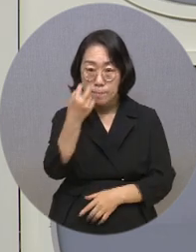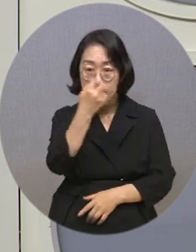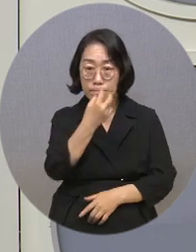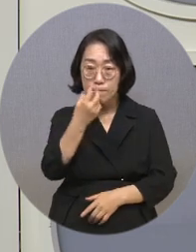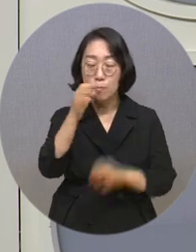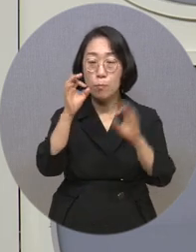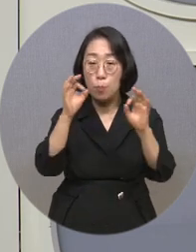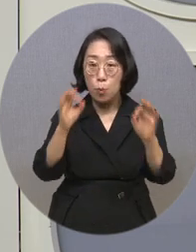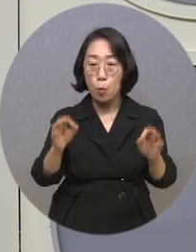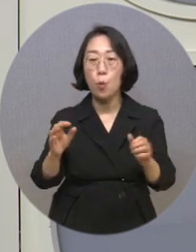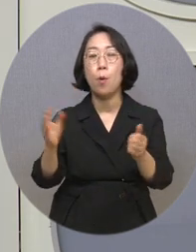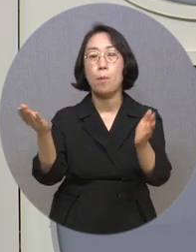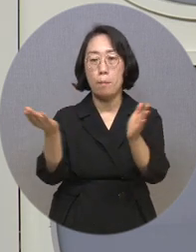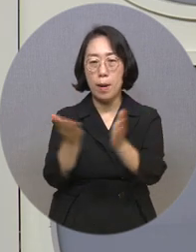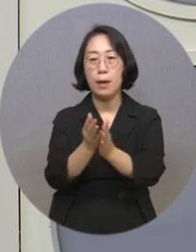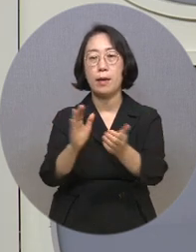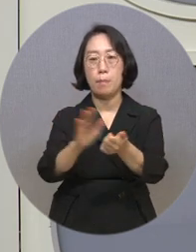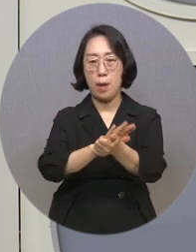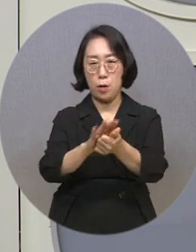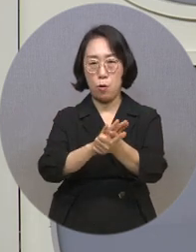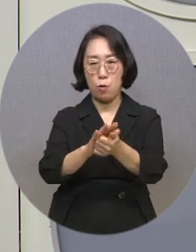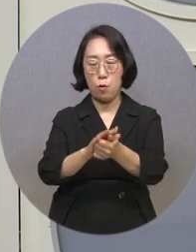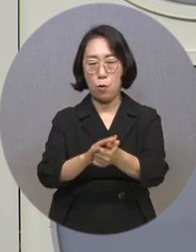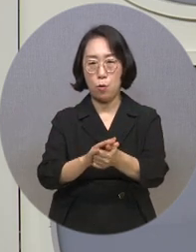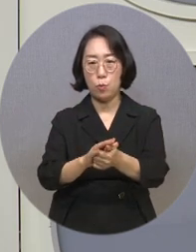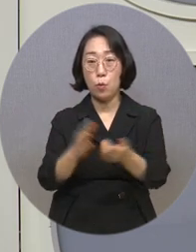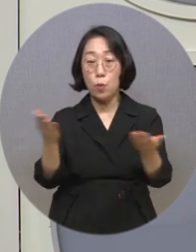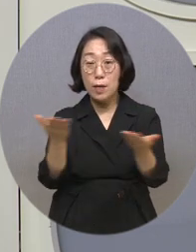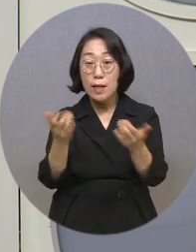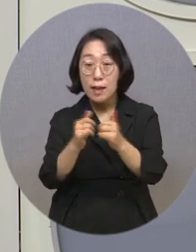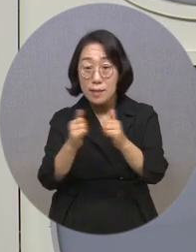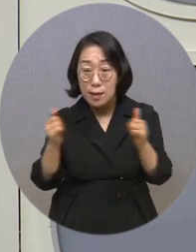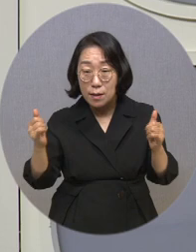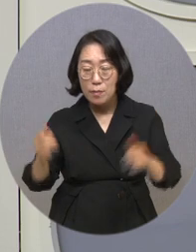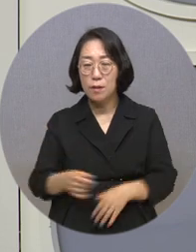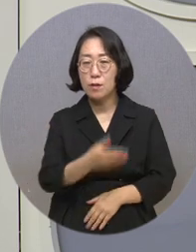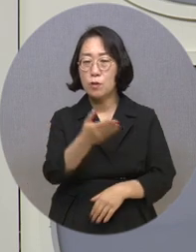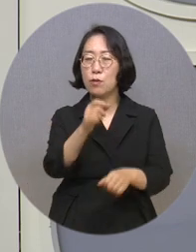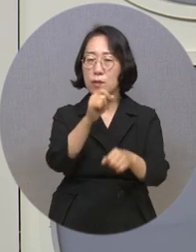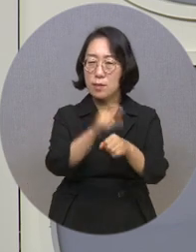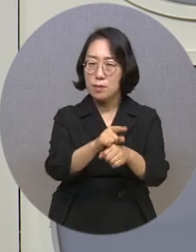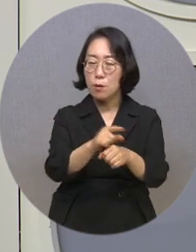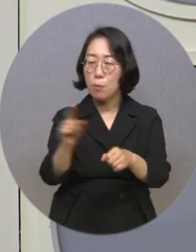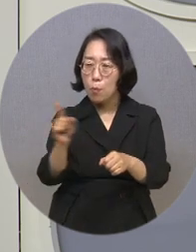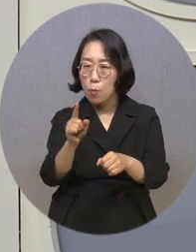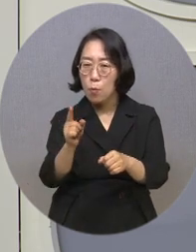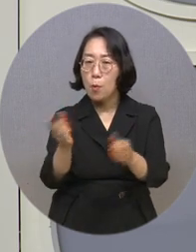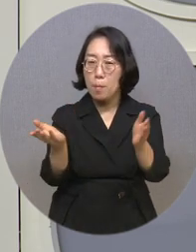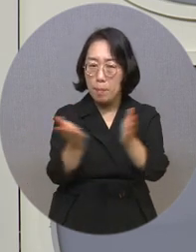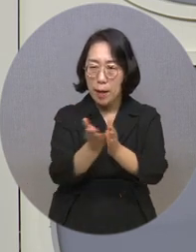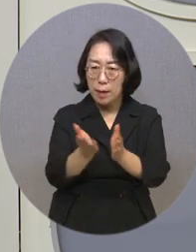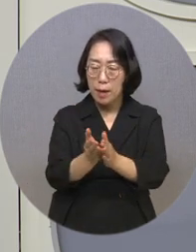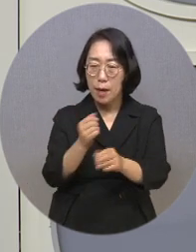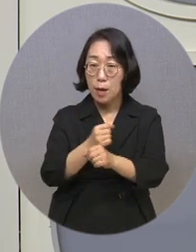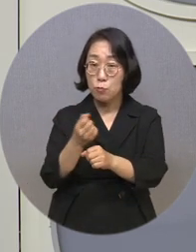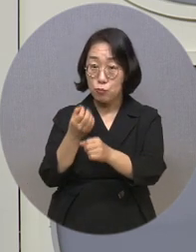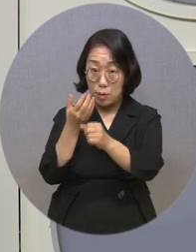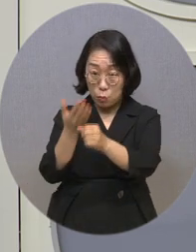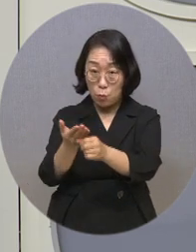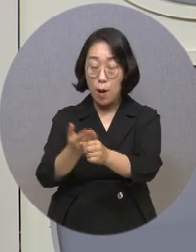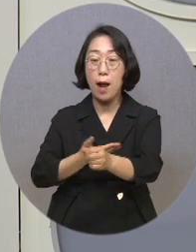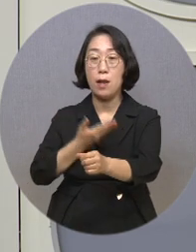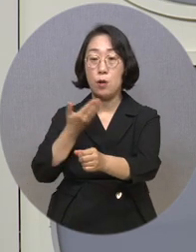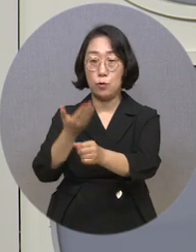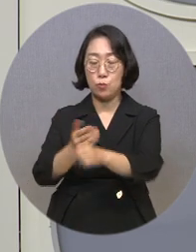배려해서 해주고 또 선생님들한테 저 어르신은 성향이 어떠니까 어떻게 해줘라 이렇게 다 얘기를 해요. 그리고 또